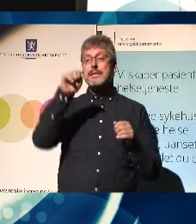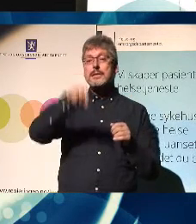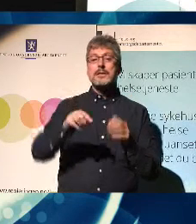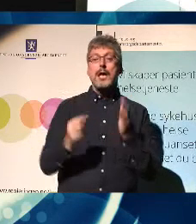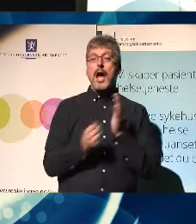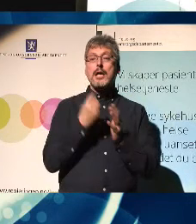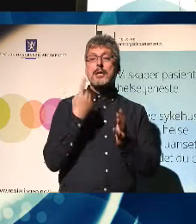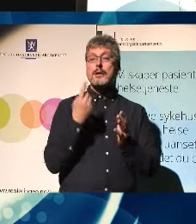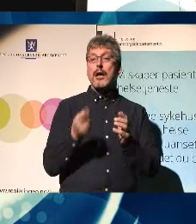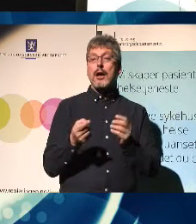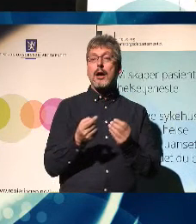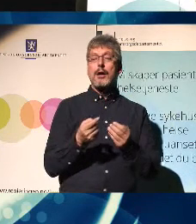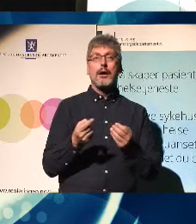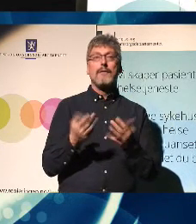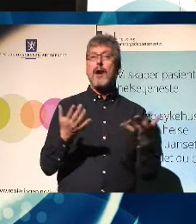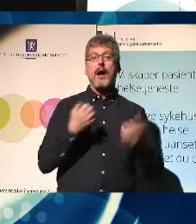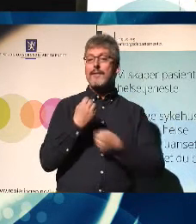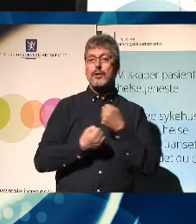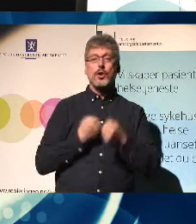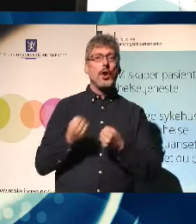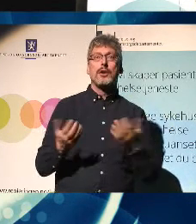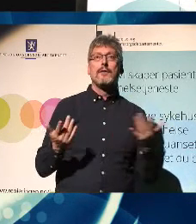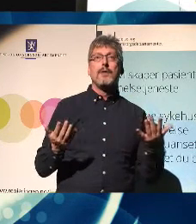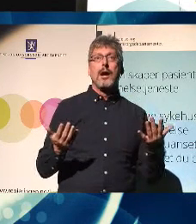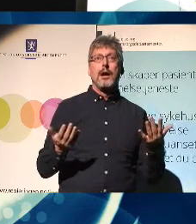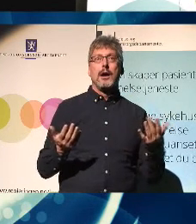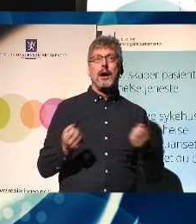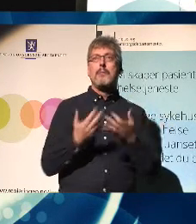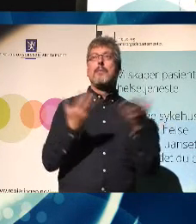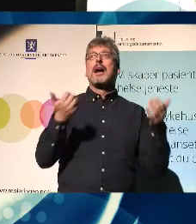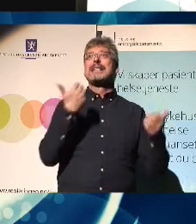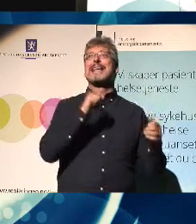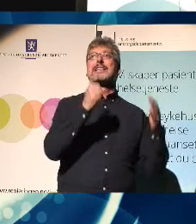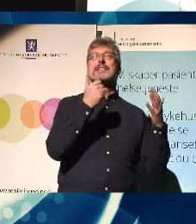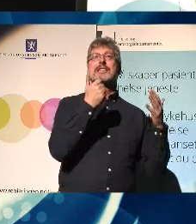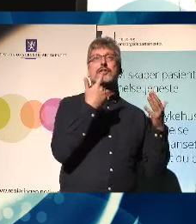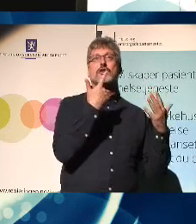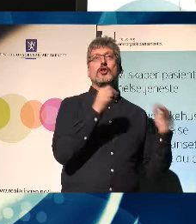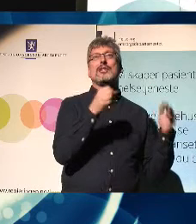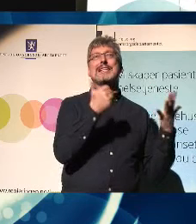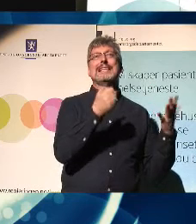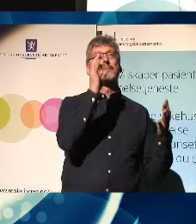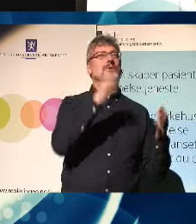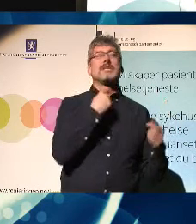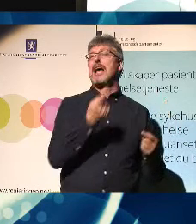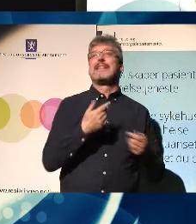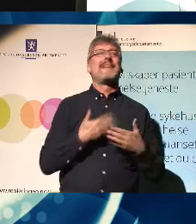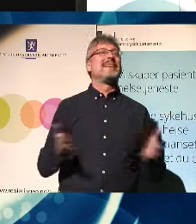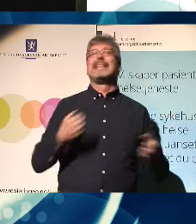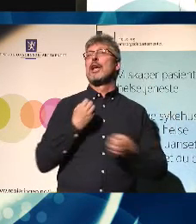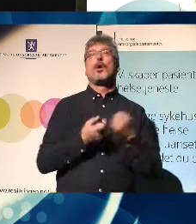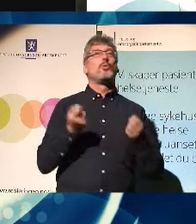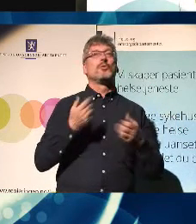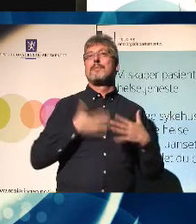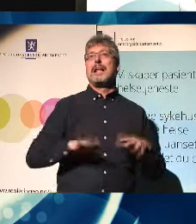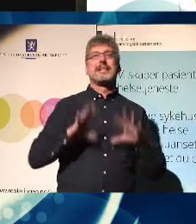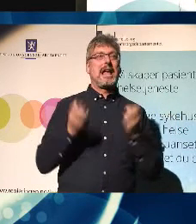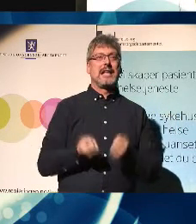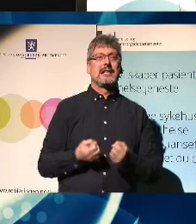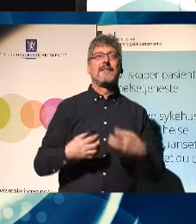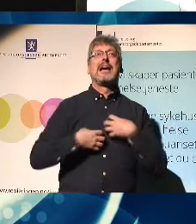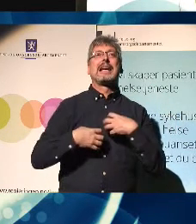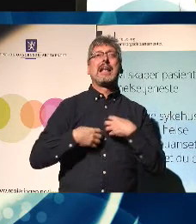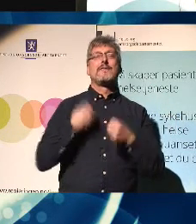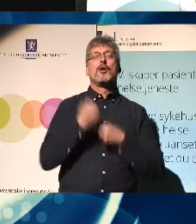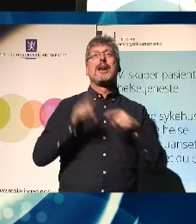aktuell situasjon, hvor mange ville da gjøre noe? Og da svarte 76% at det ville de ikke gjøre noe som helst i det hele tatt av frykt for å